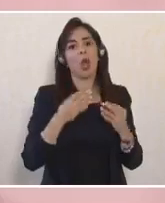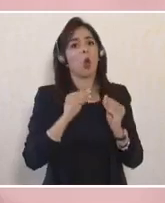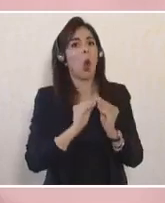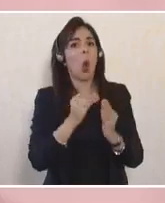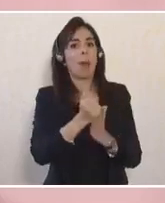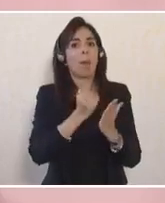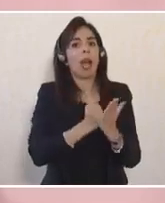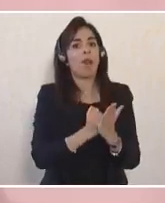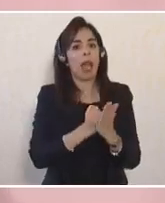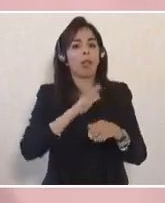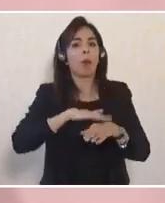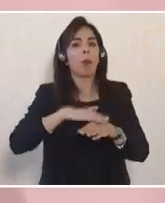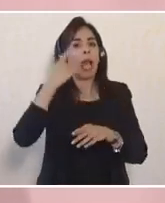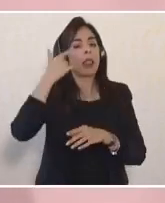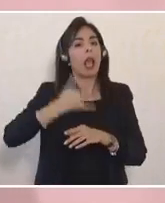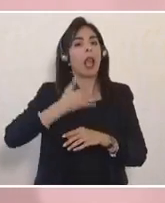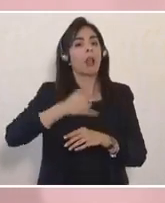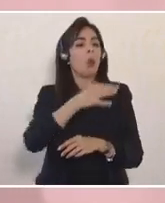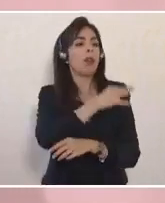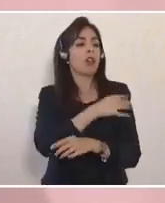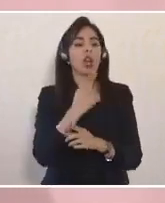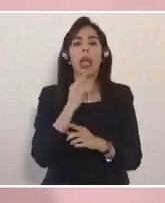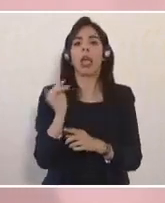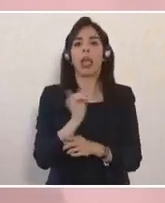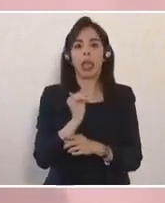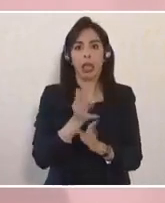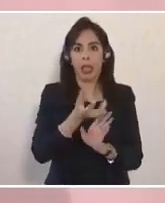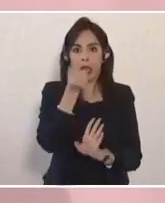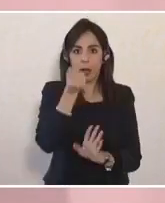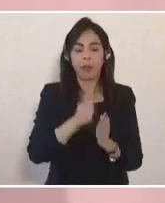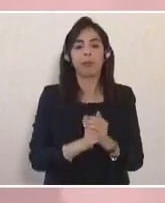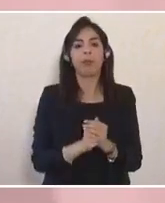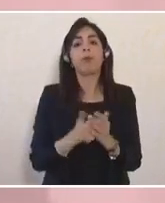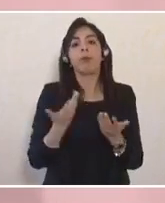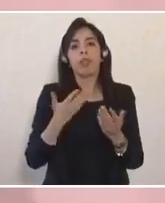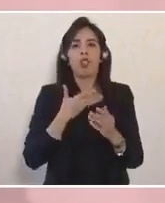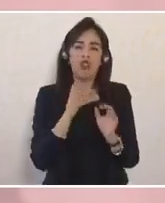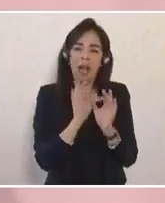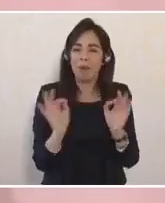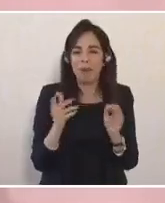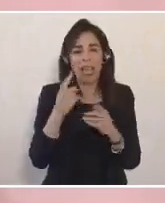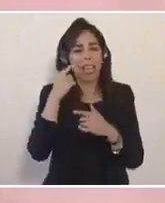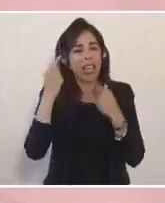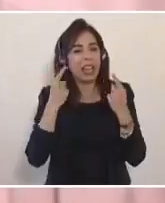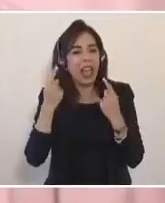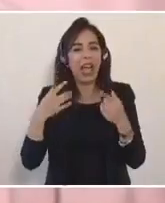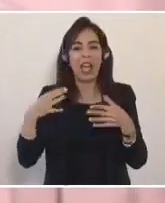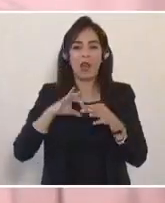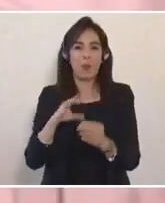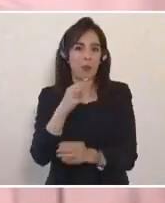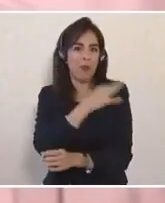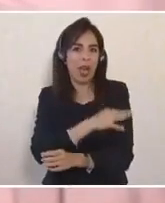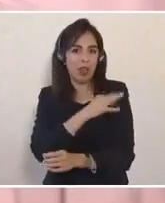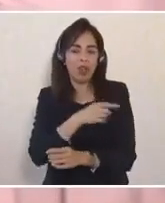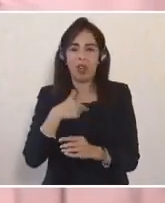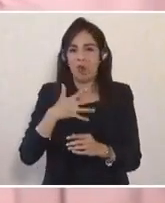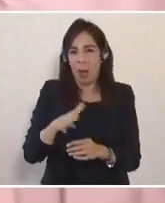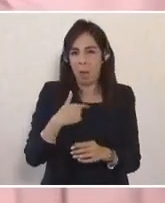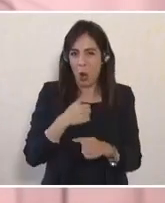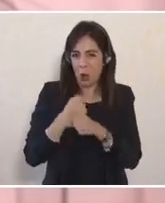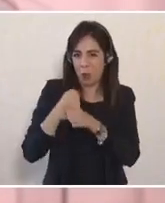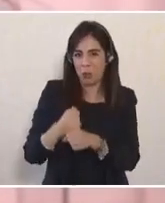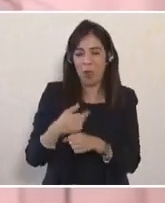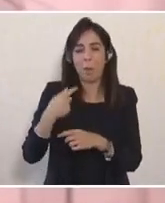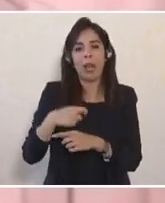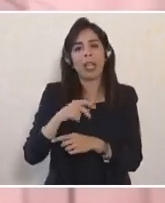vaccini. Qui ci sono varie idee sui vaccini e tra un momento do la parola alla Presidente von der Leyen.